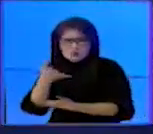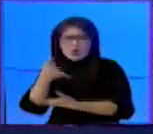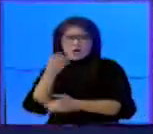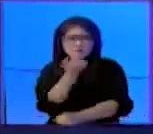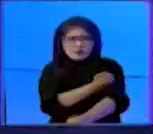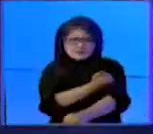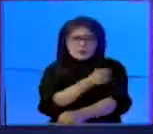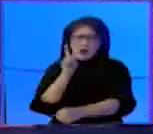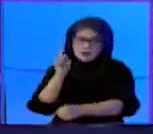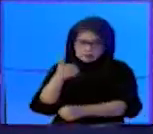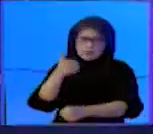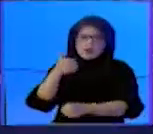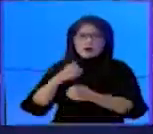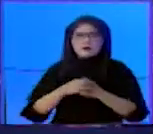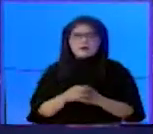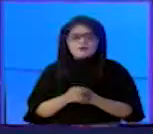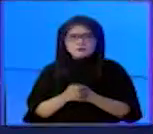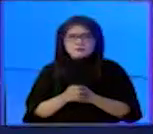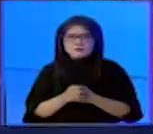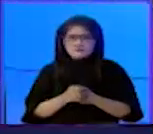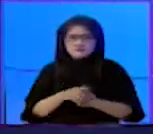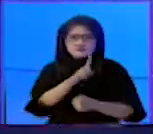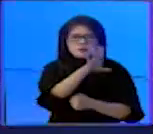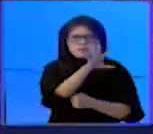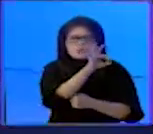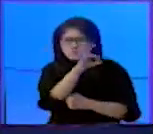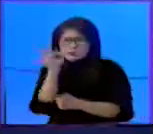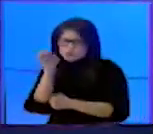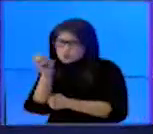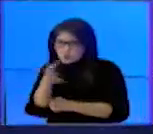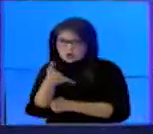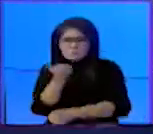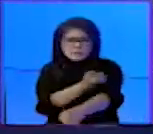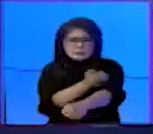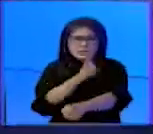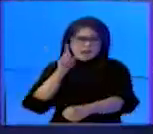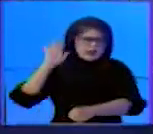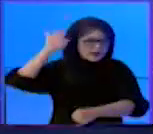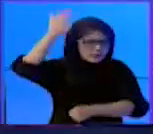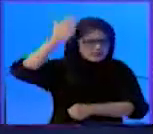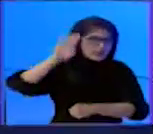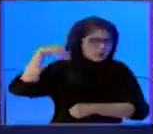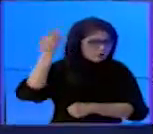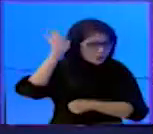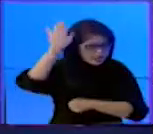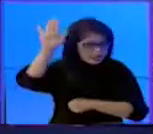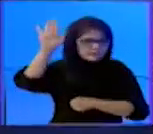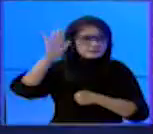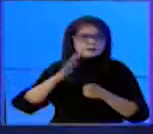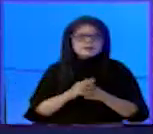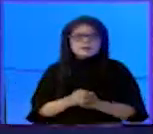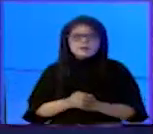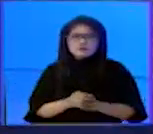expand menuju 250 juta dosis per tahun. Tapi untuk tahap pertama, sesuai dengan target penyelesaian uji klinis